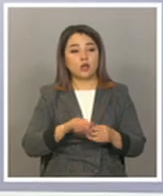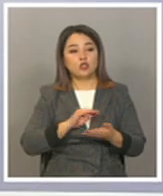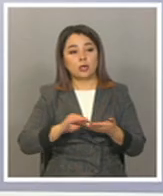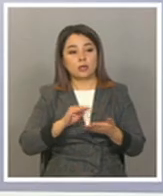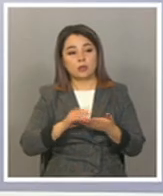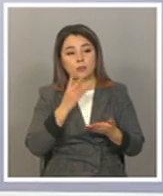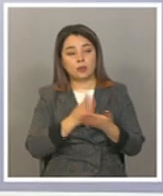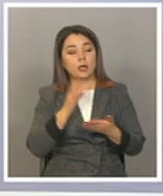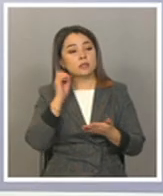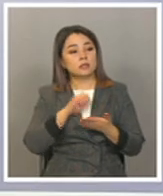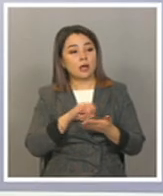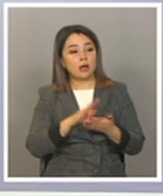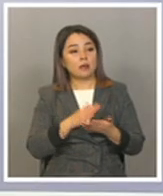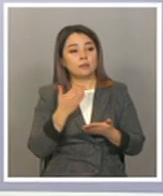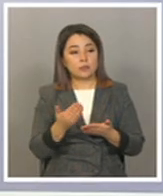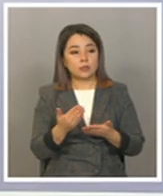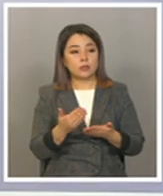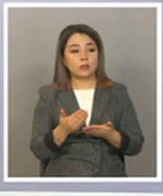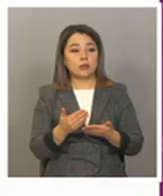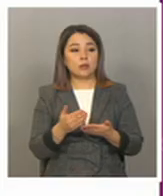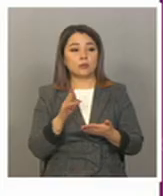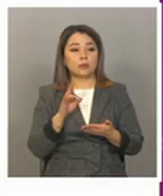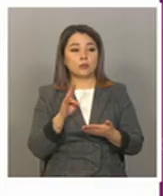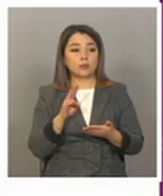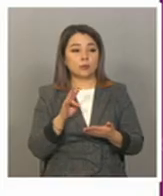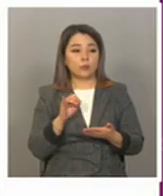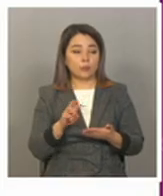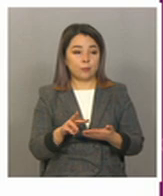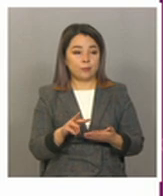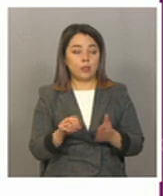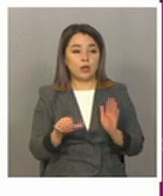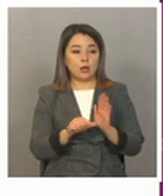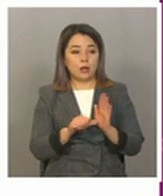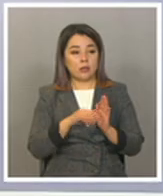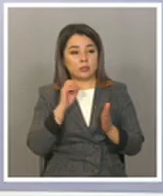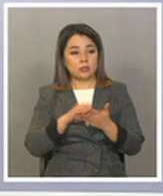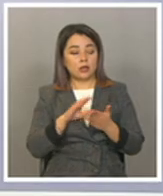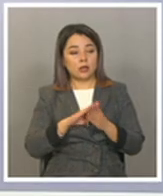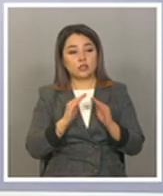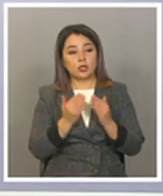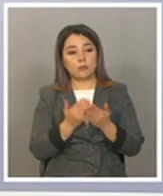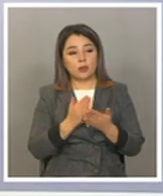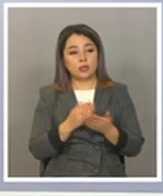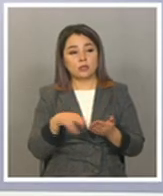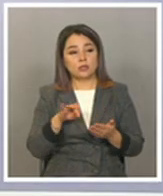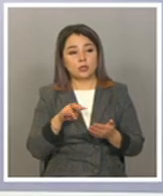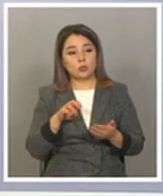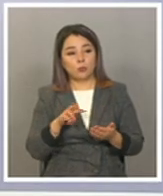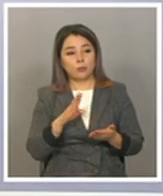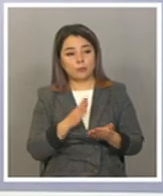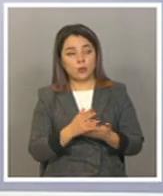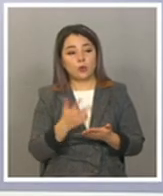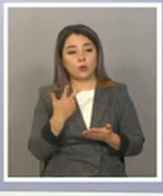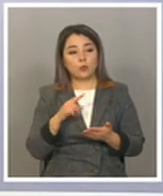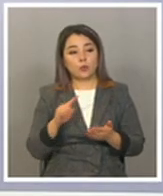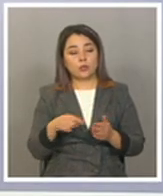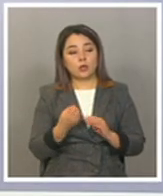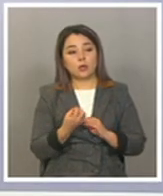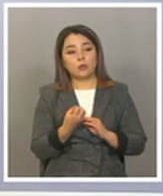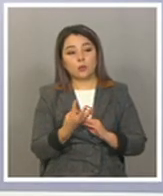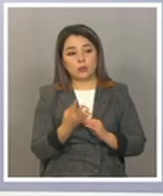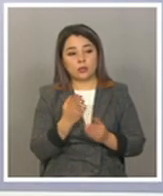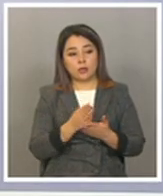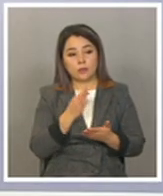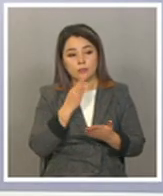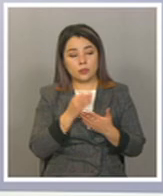Сан, num, 6 санын меншіктейді. Denum, 3/10